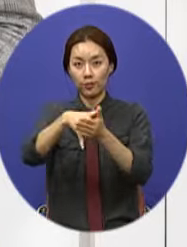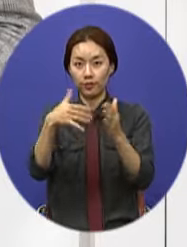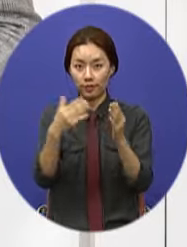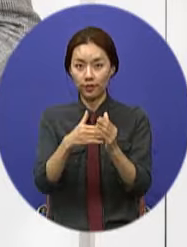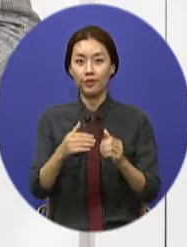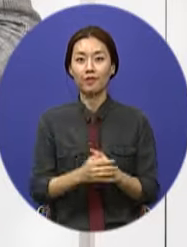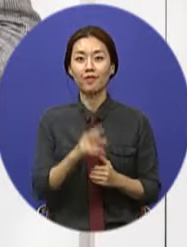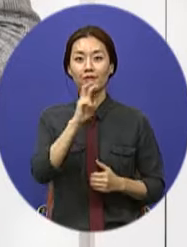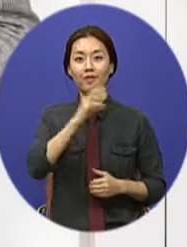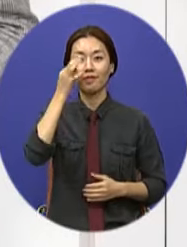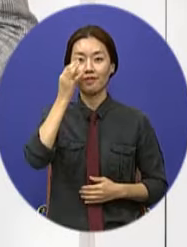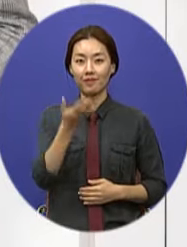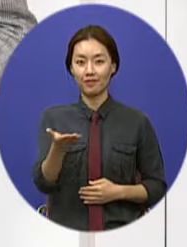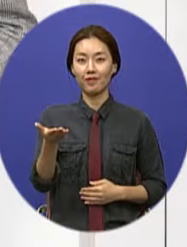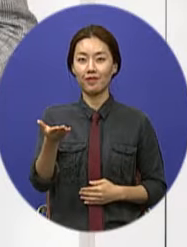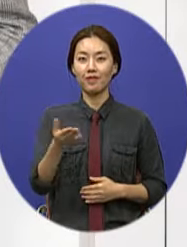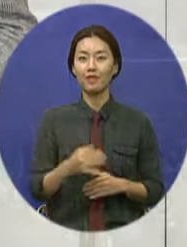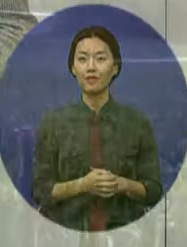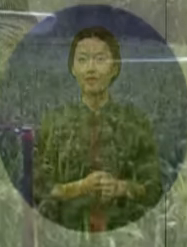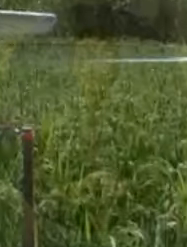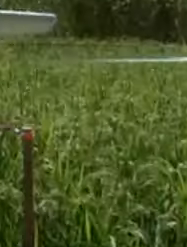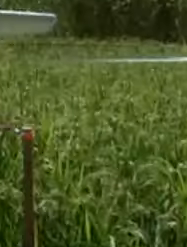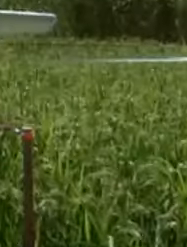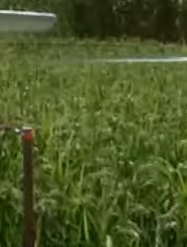되겠습니다. 음악 주세요.